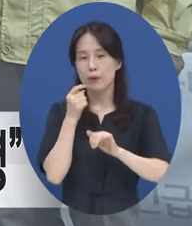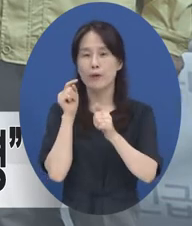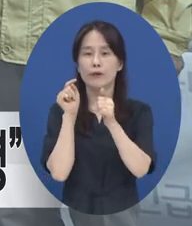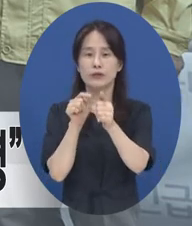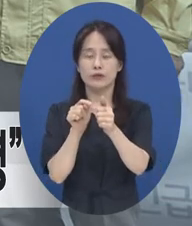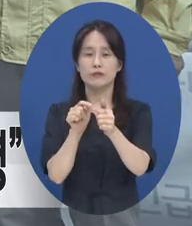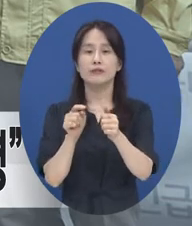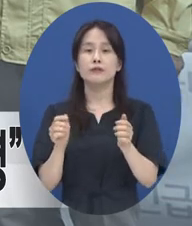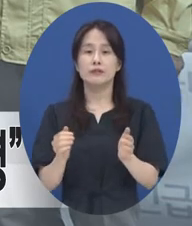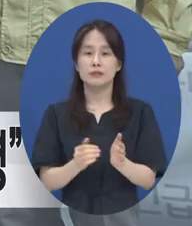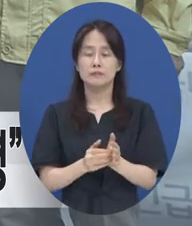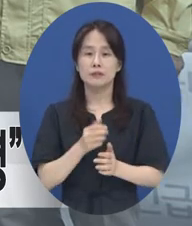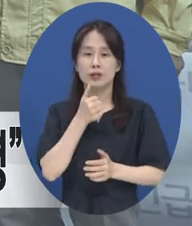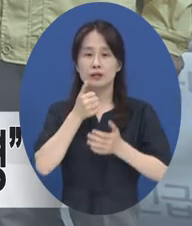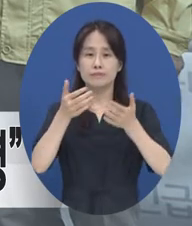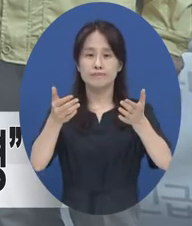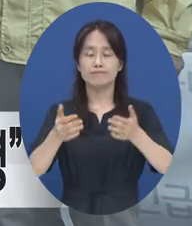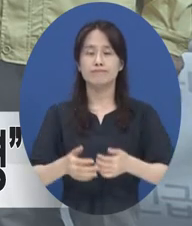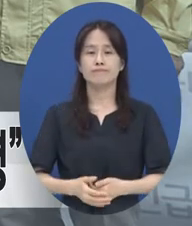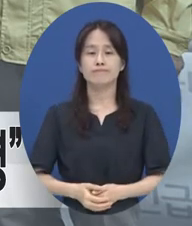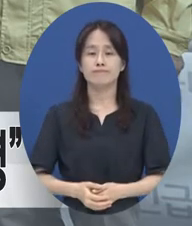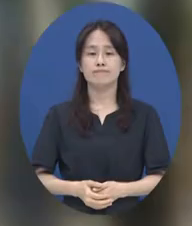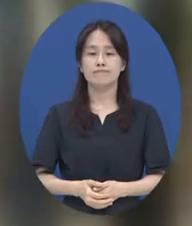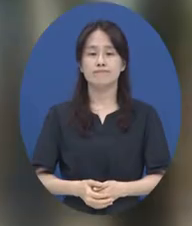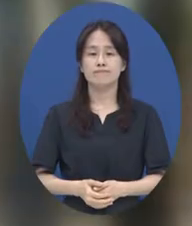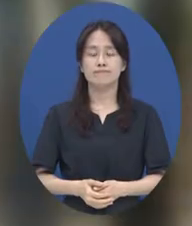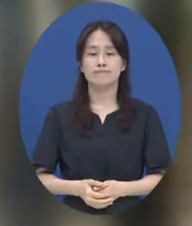내렸습니다. 구영슬 기자가 취재했습니다.